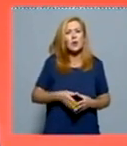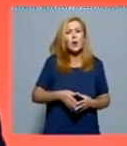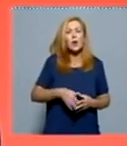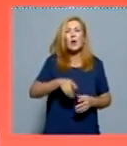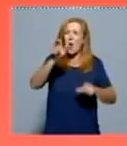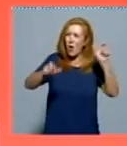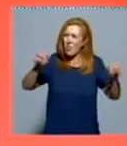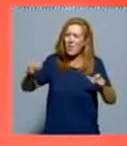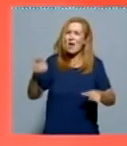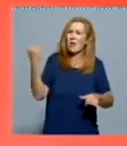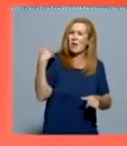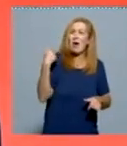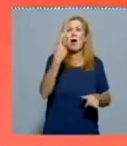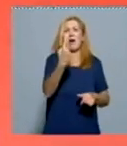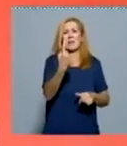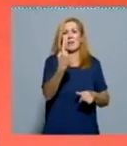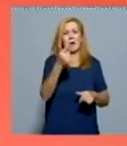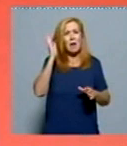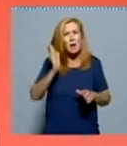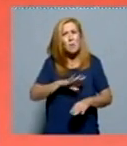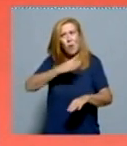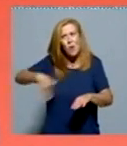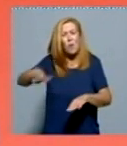για να μπορέσουν να πάρουν όλοι οι ερωτήματα.